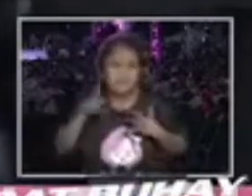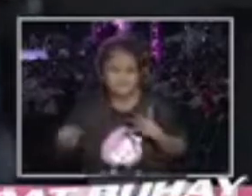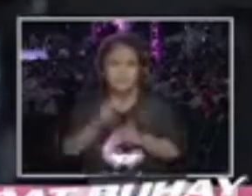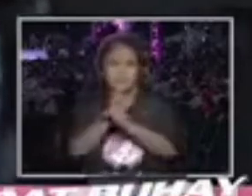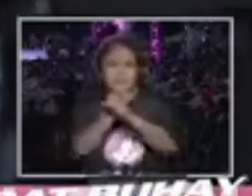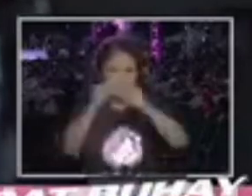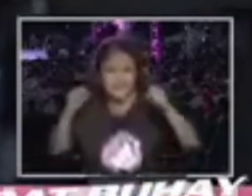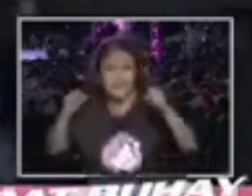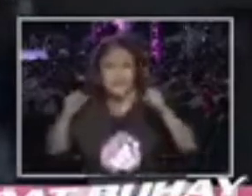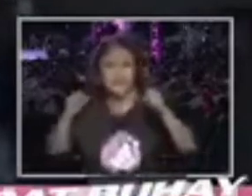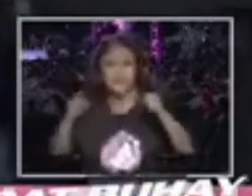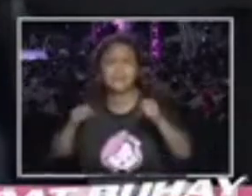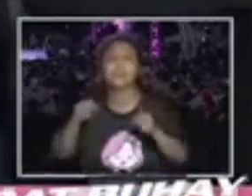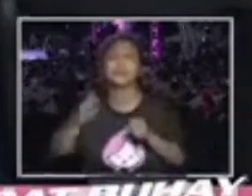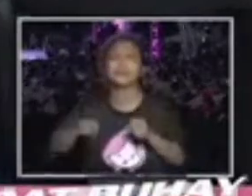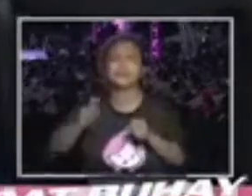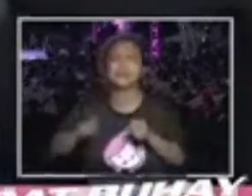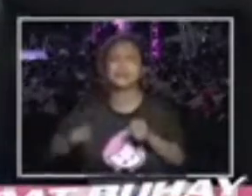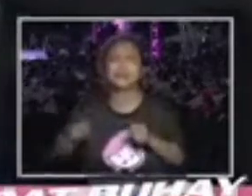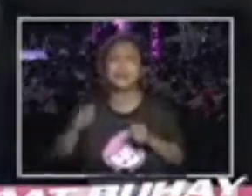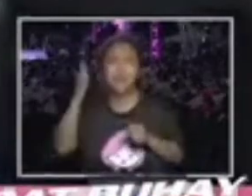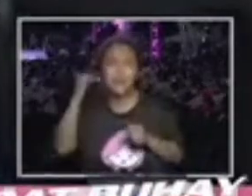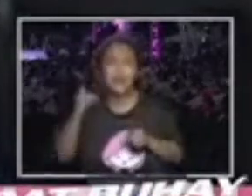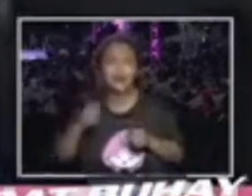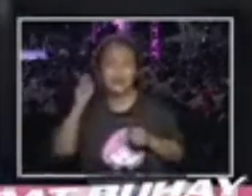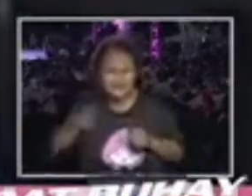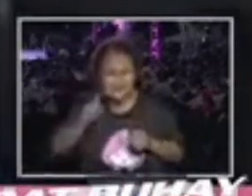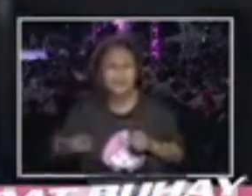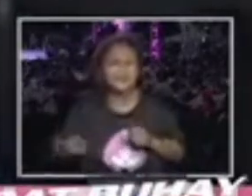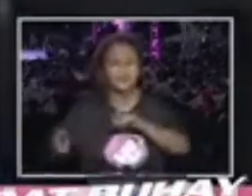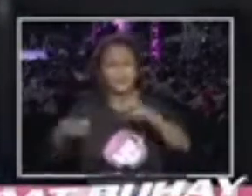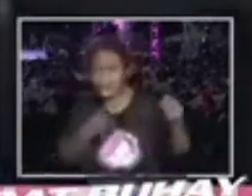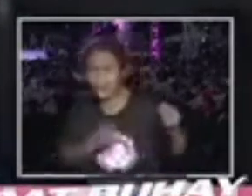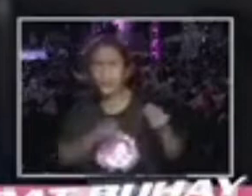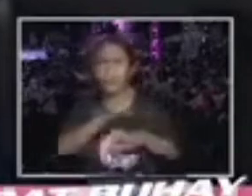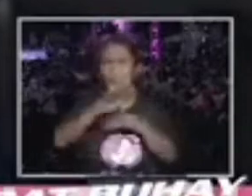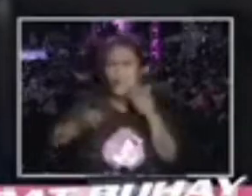maililigtas, dapat gawin natin ang lahat.